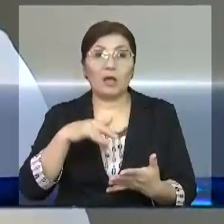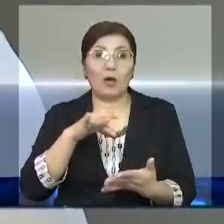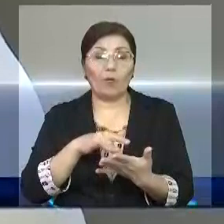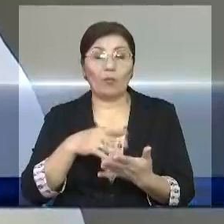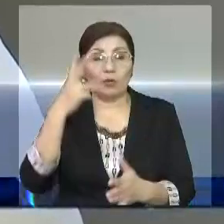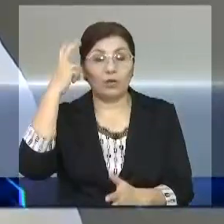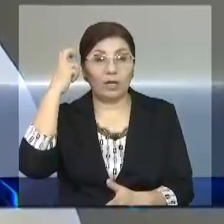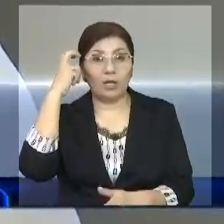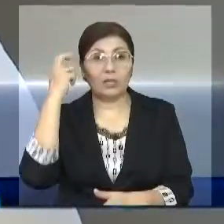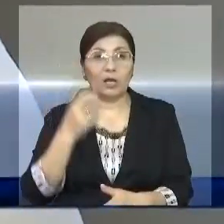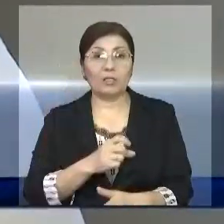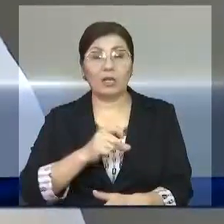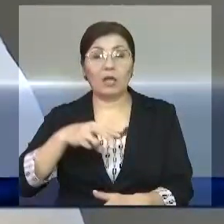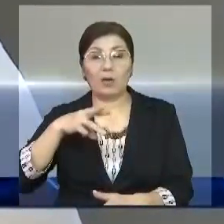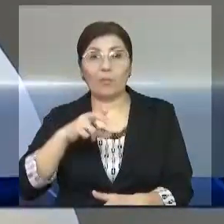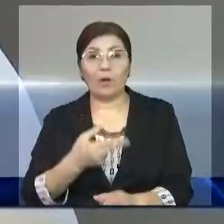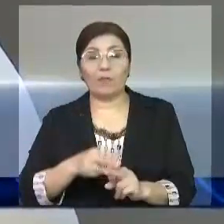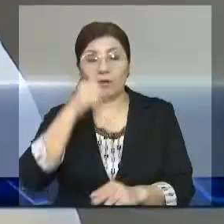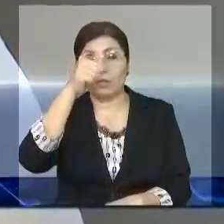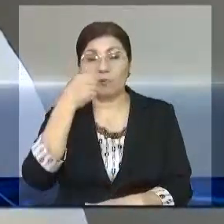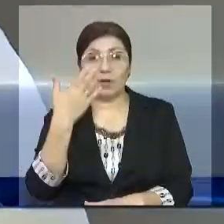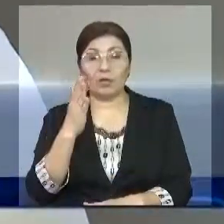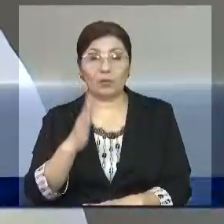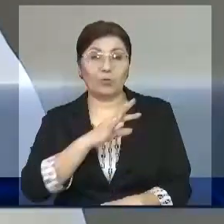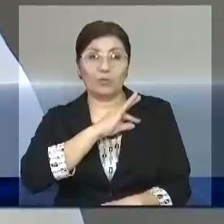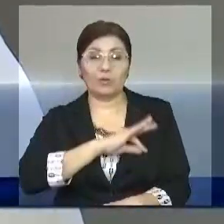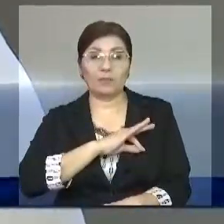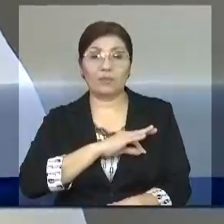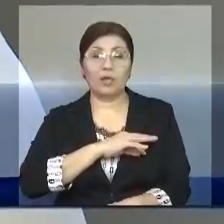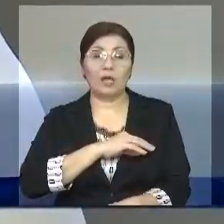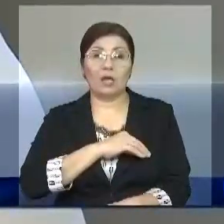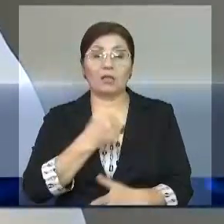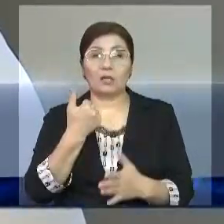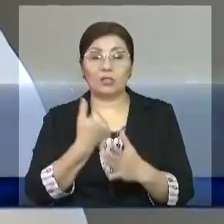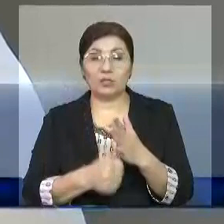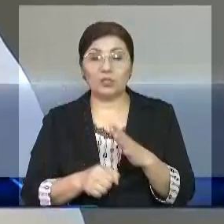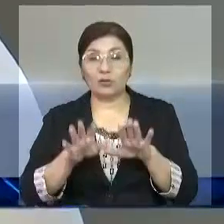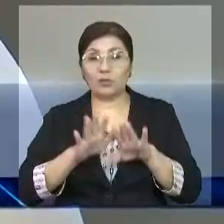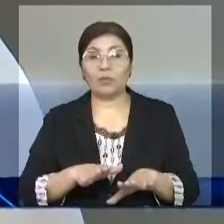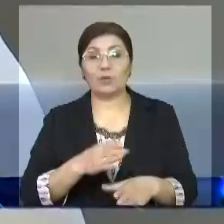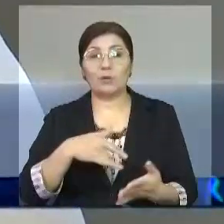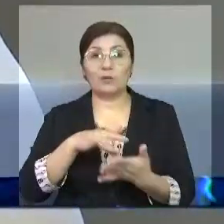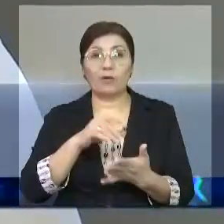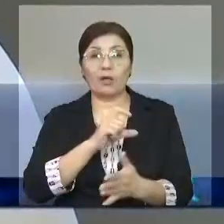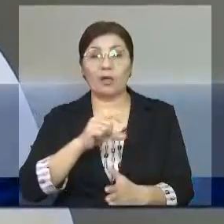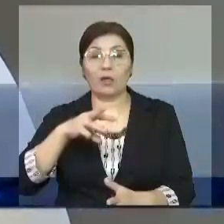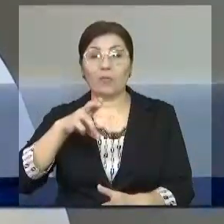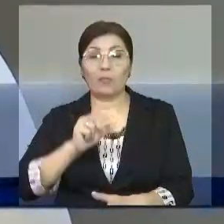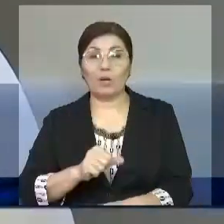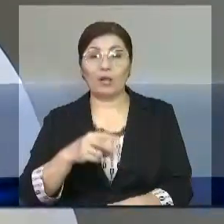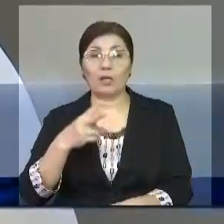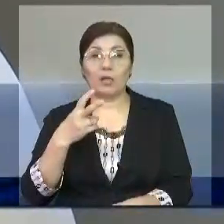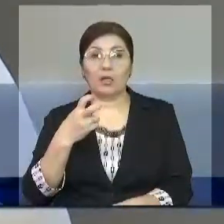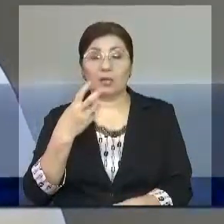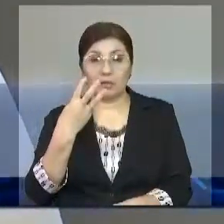В текущем году планируется ввести 2 школы. В Кандагаше на 600 ученических мест и в городе Эмба на 320 ученических